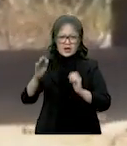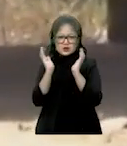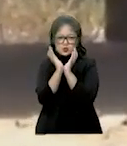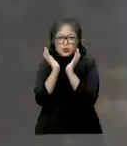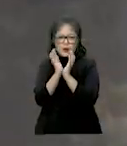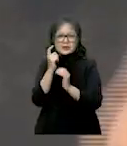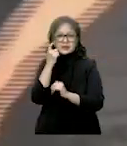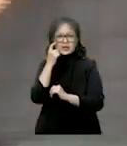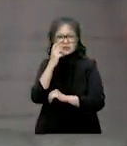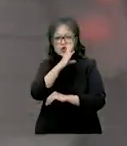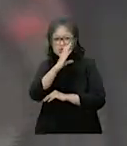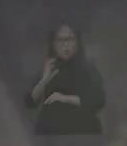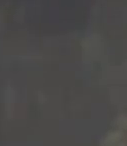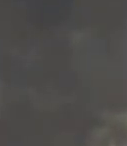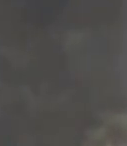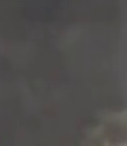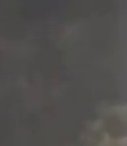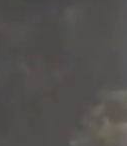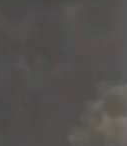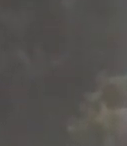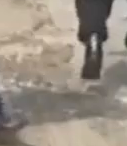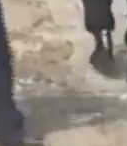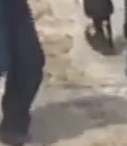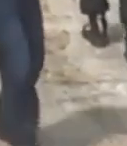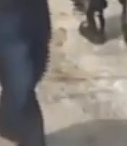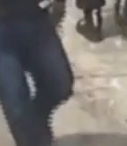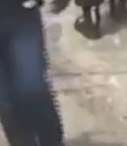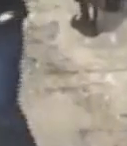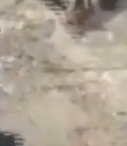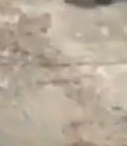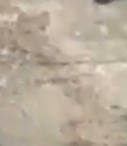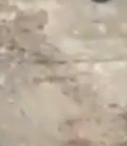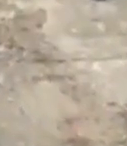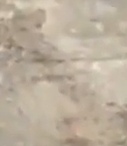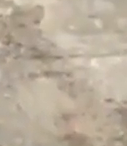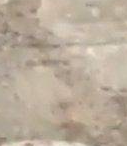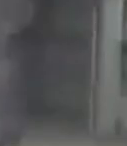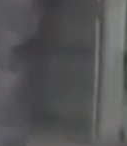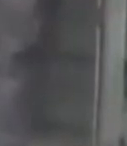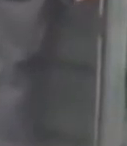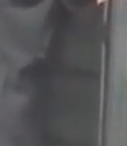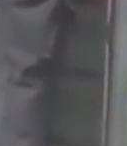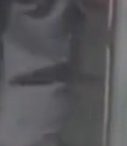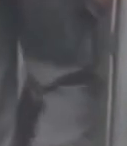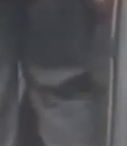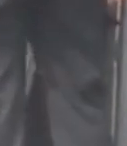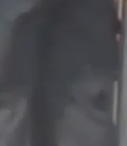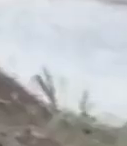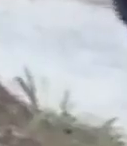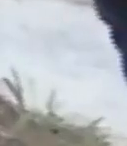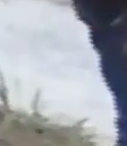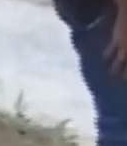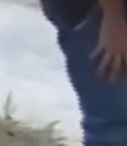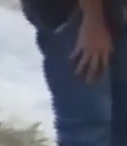sore. Selain tersangka Danu, polisi juga membawa saksi Yoris, anak dan kakak korban. Kedatangan tim di Reskrimum